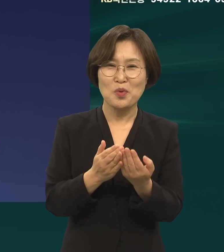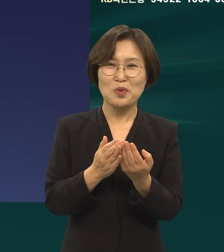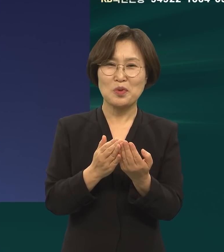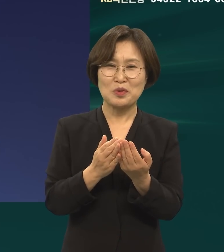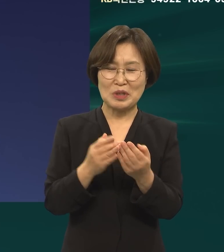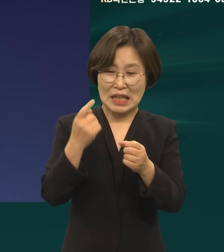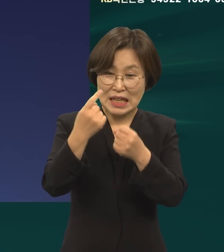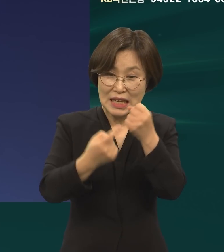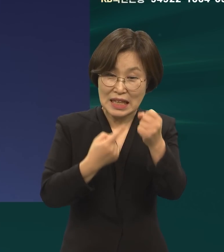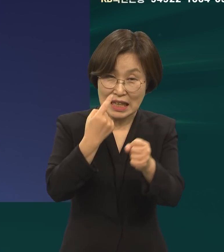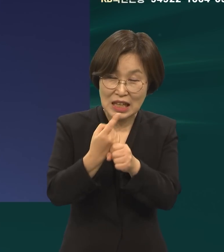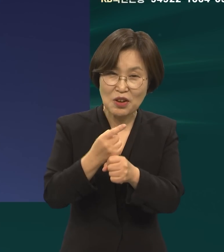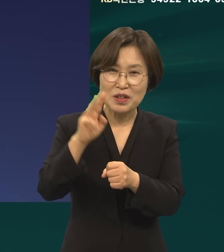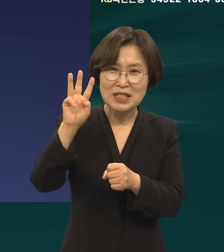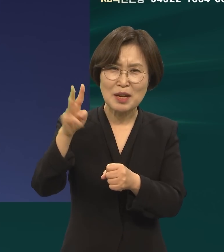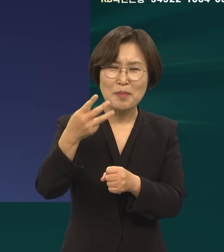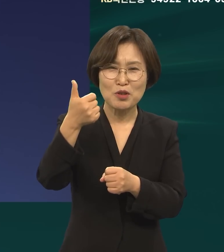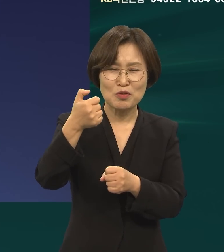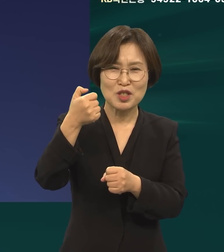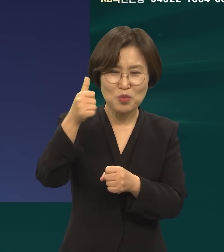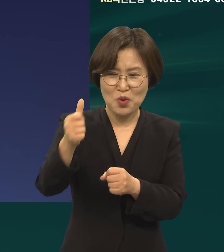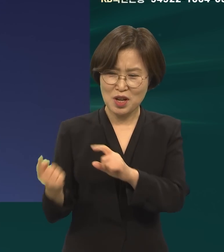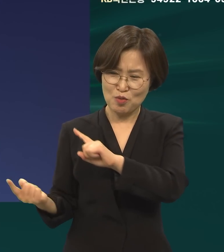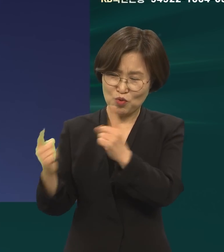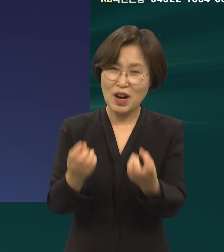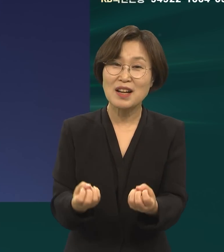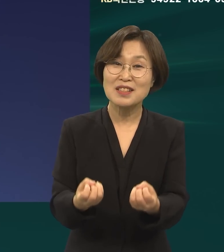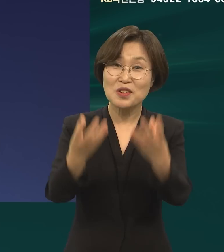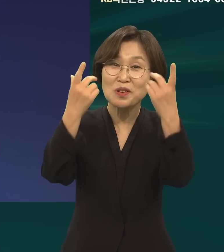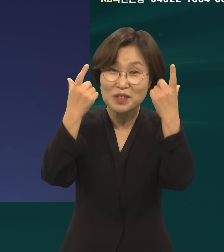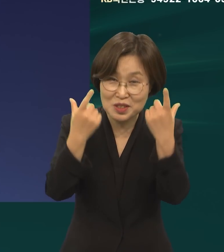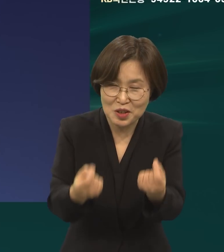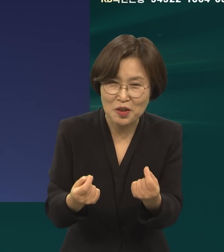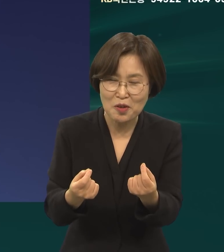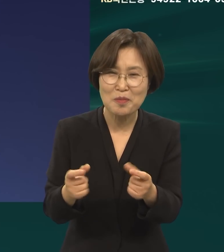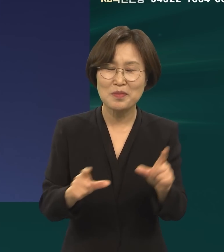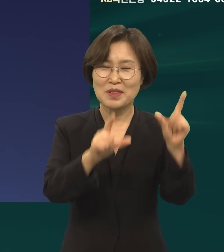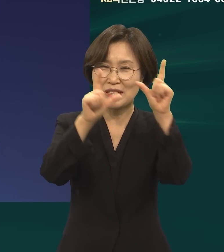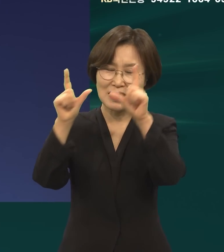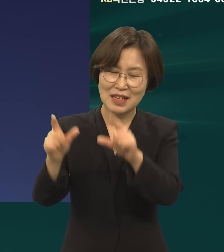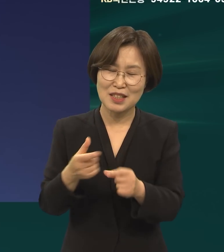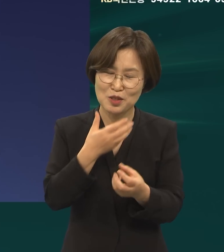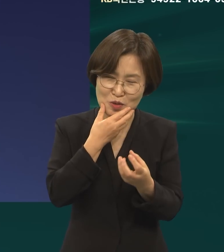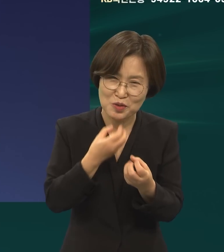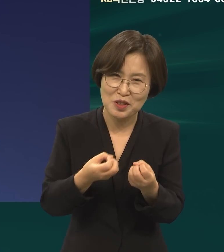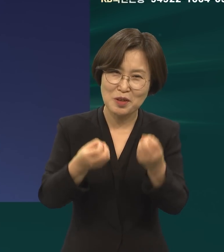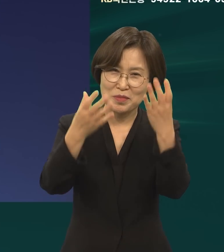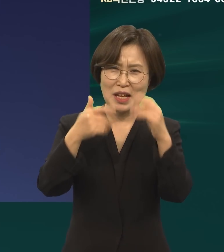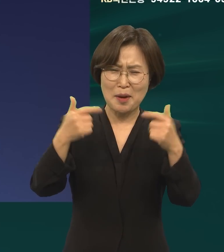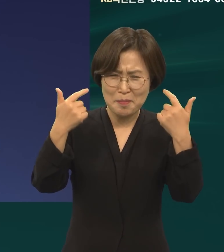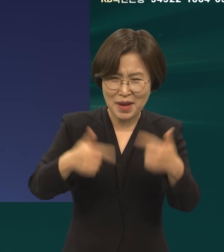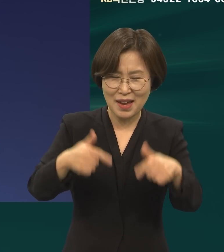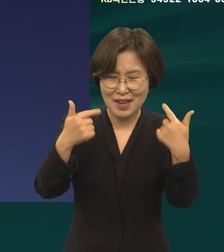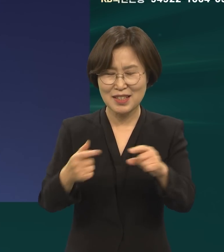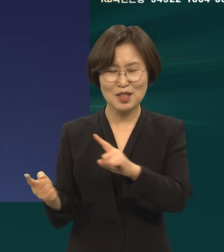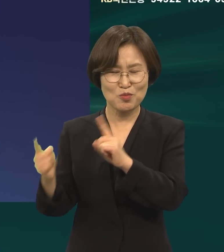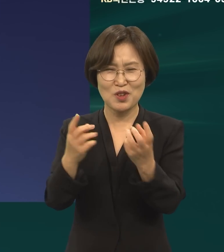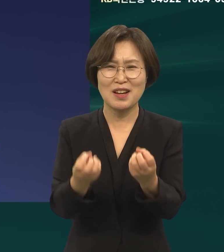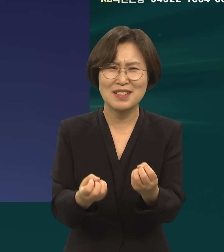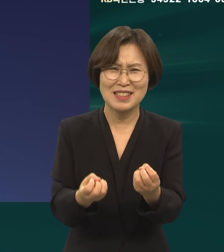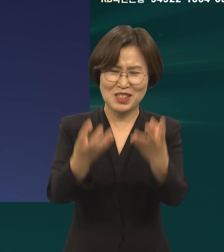여러분, 1년에 365일을 부활절로 사시기를 예수님의 이름으로 축원합니다. 매일이 부활절입니다.